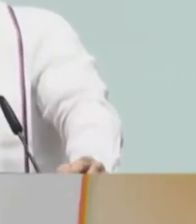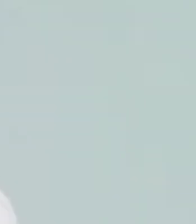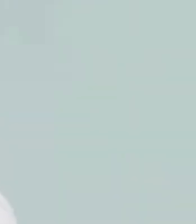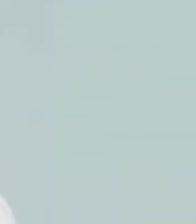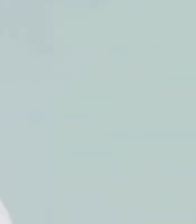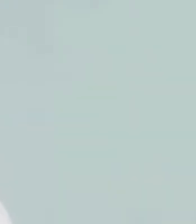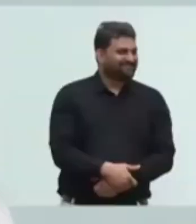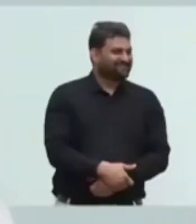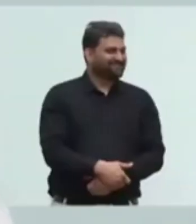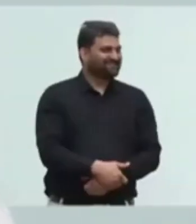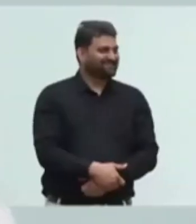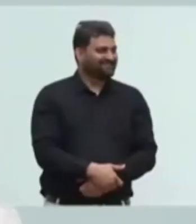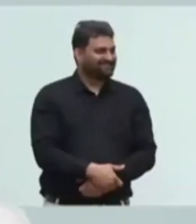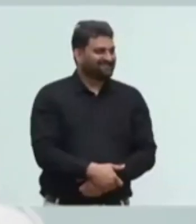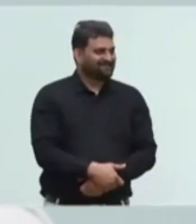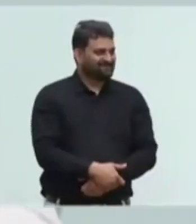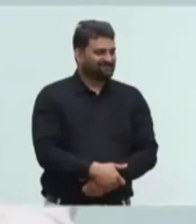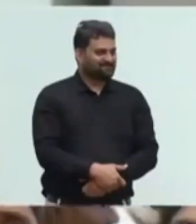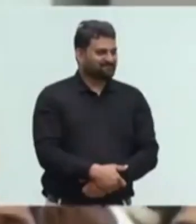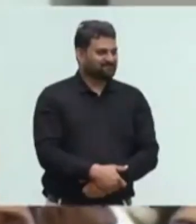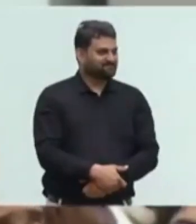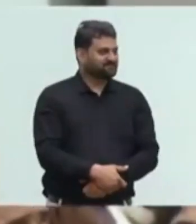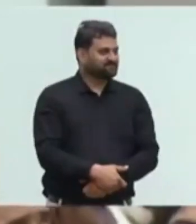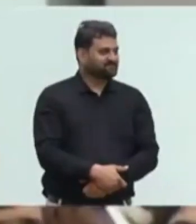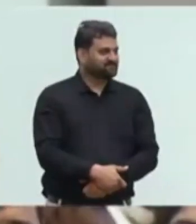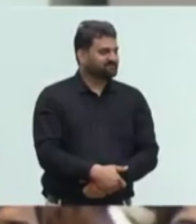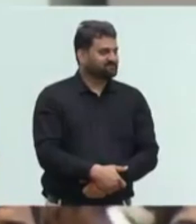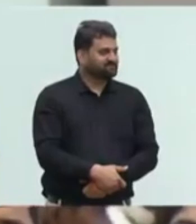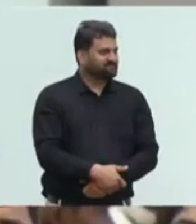चीन बिल्कुल में एकाउंटिंग करता हूं मैं